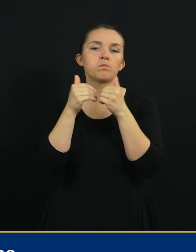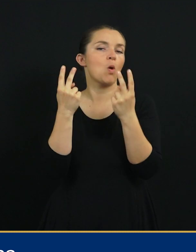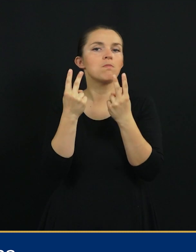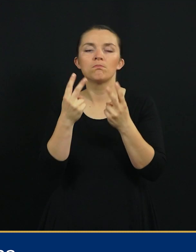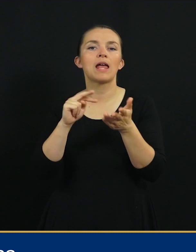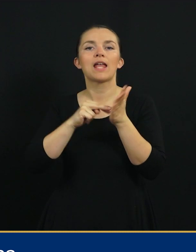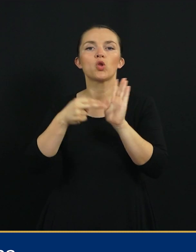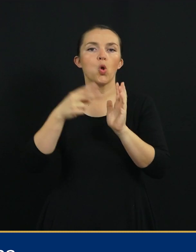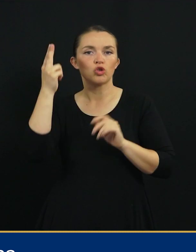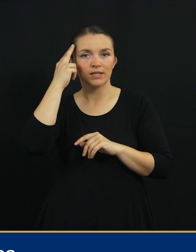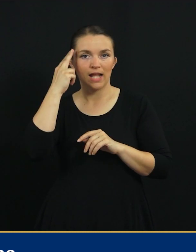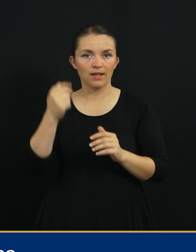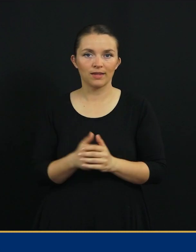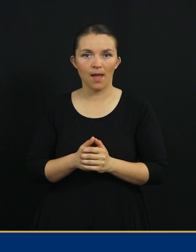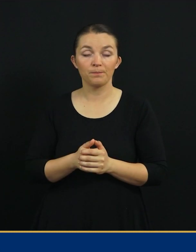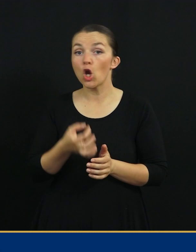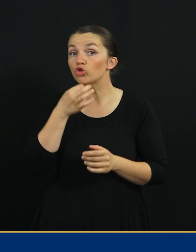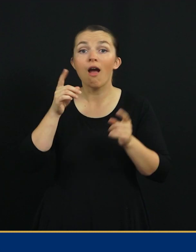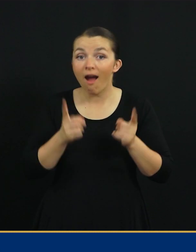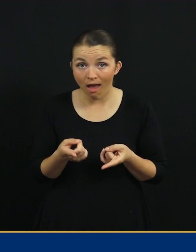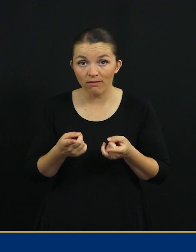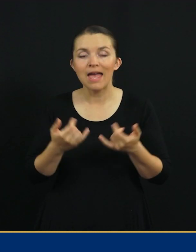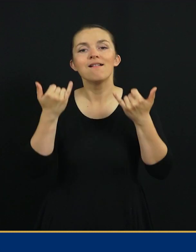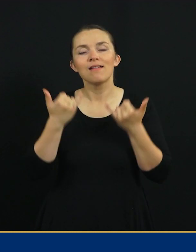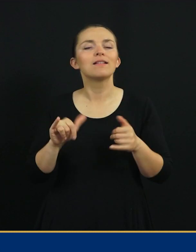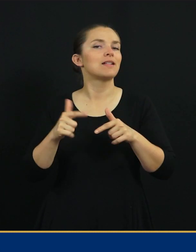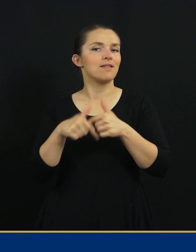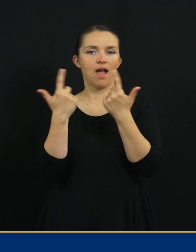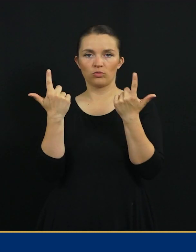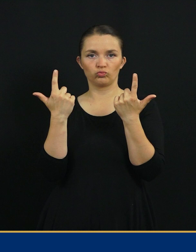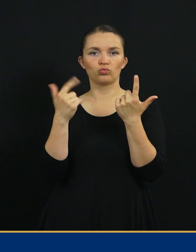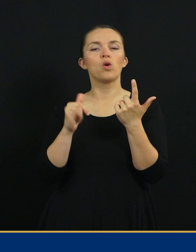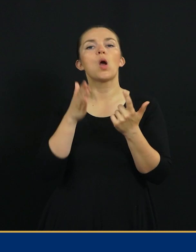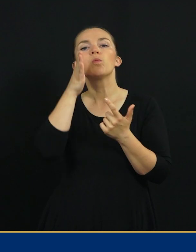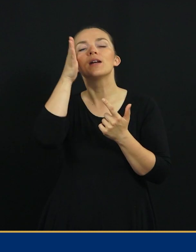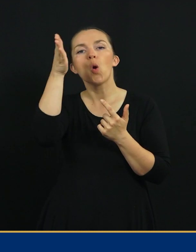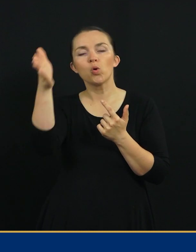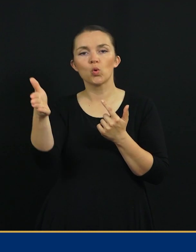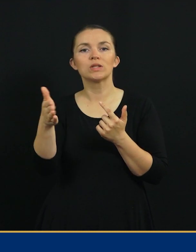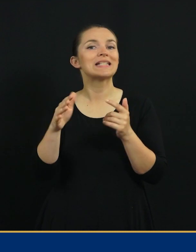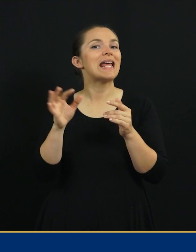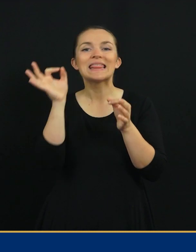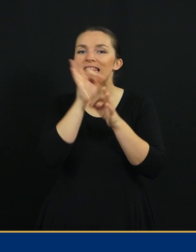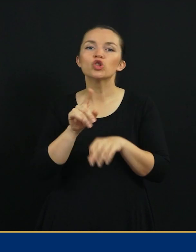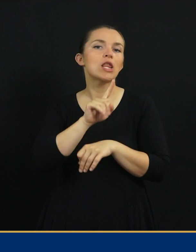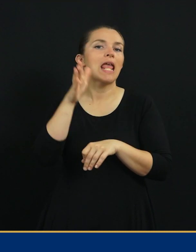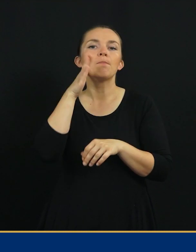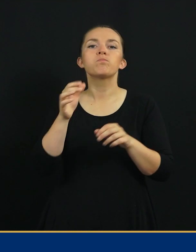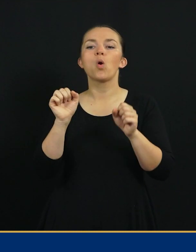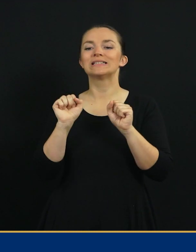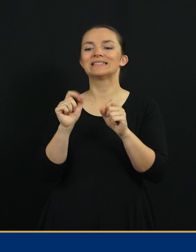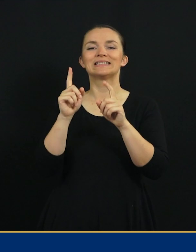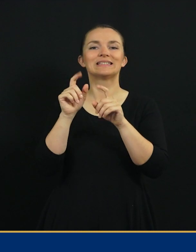pomembna tehnološka znanja. Če kaj, je danes jasno, da v prihodnosti nič ne bo